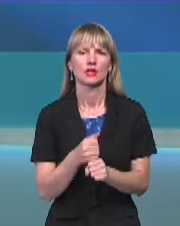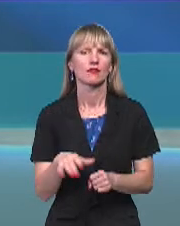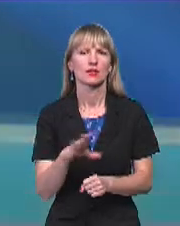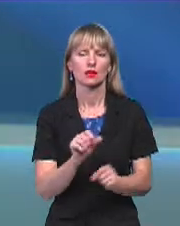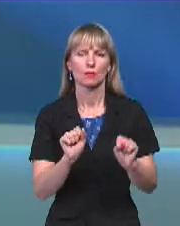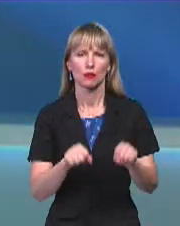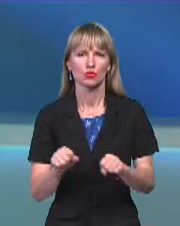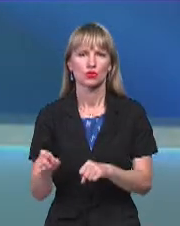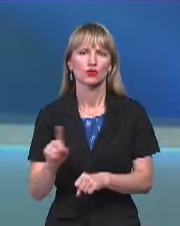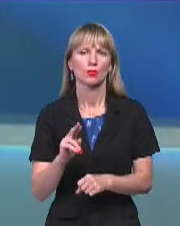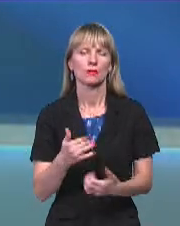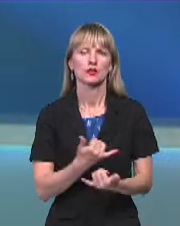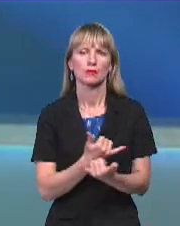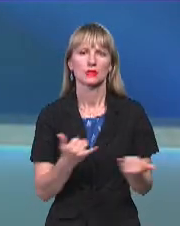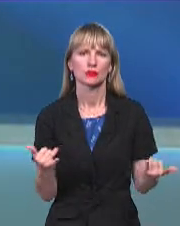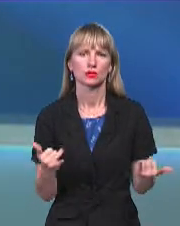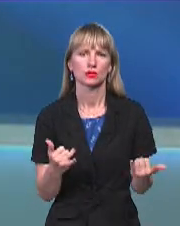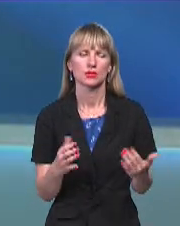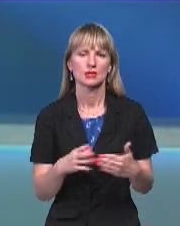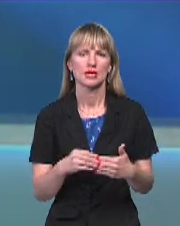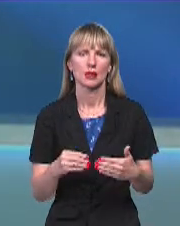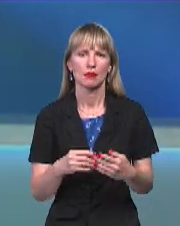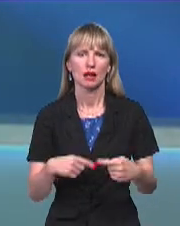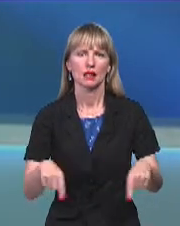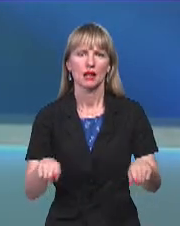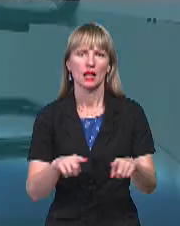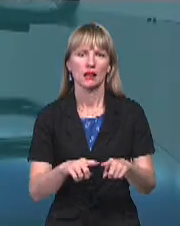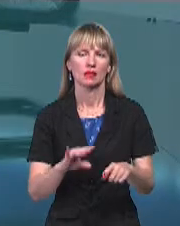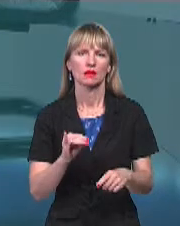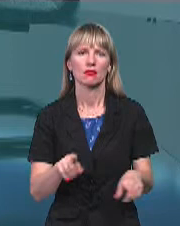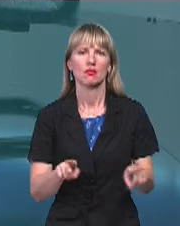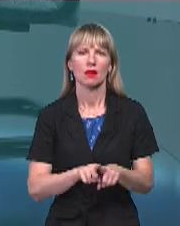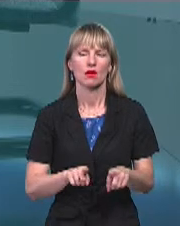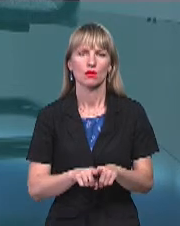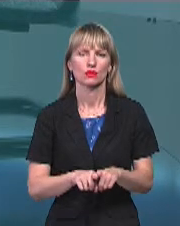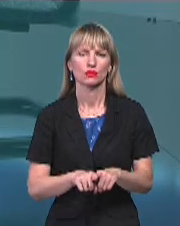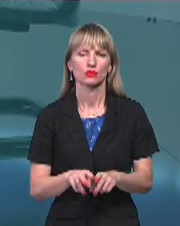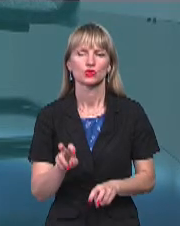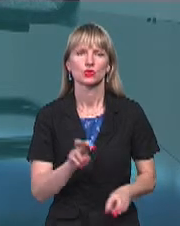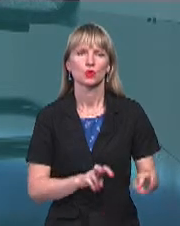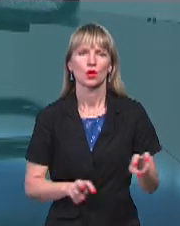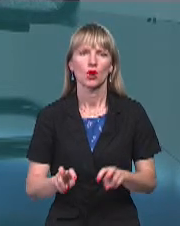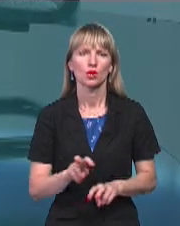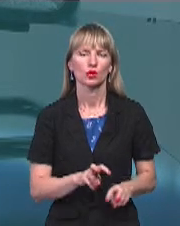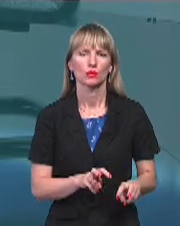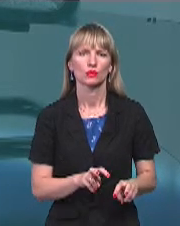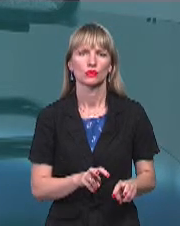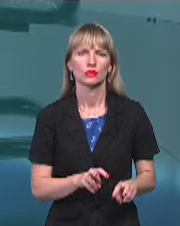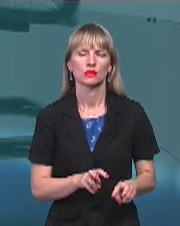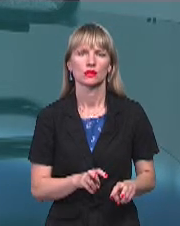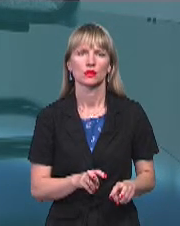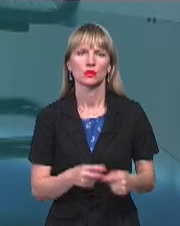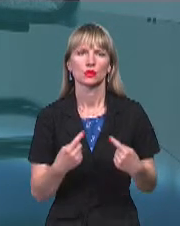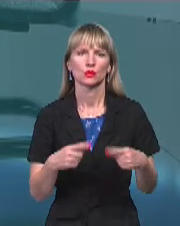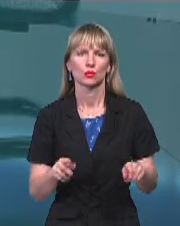можливе, щоб забезпечити ділянками, а також шукаються